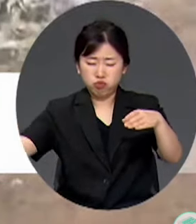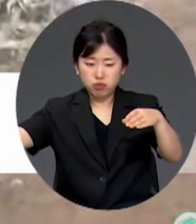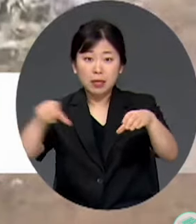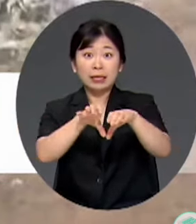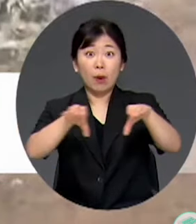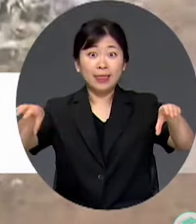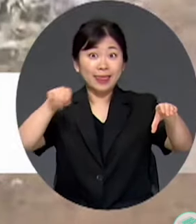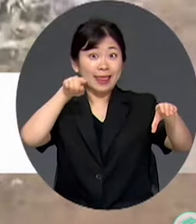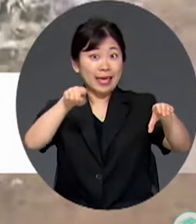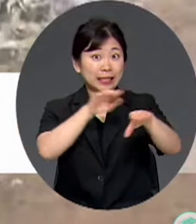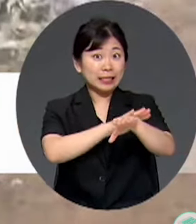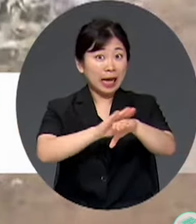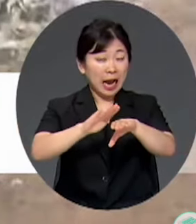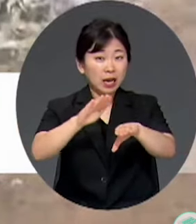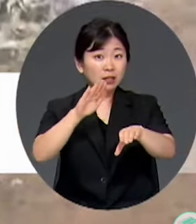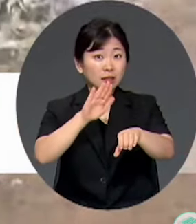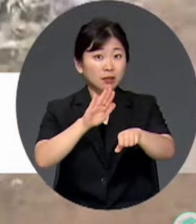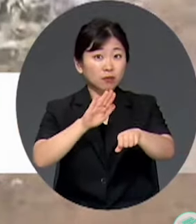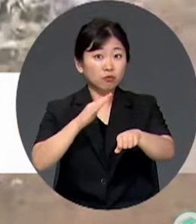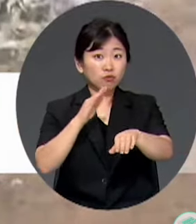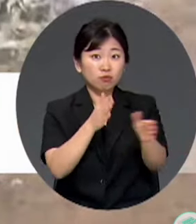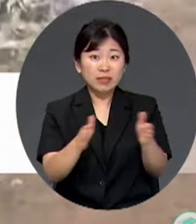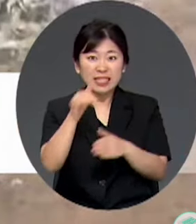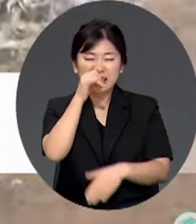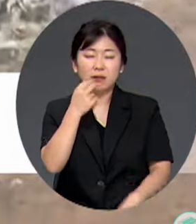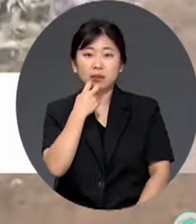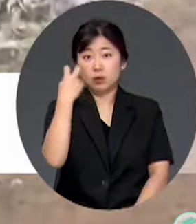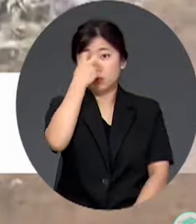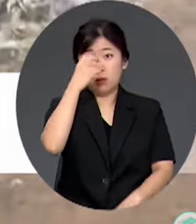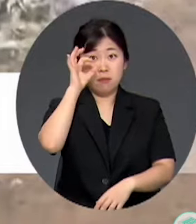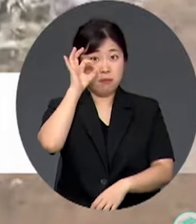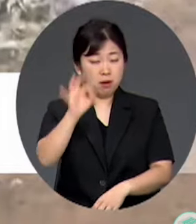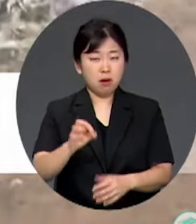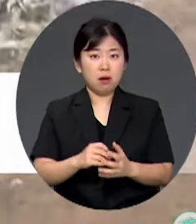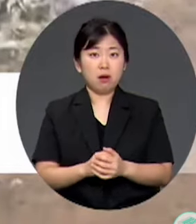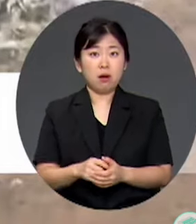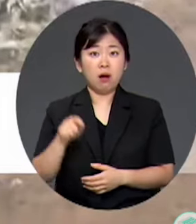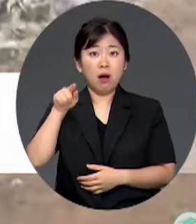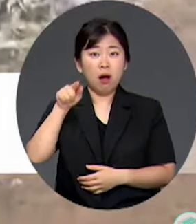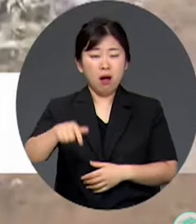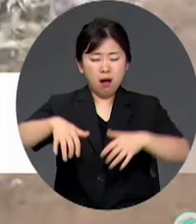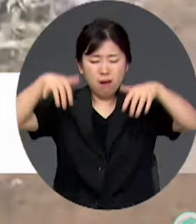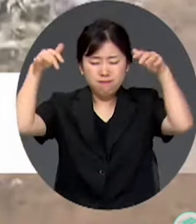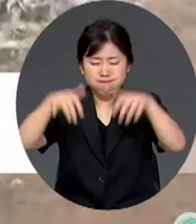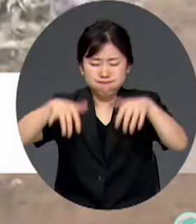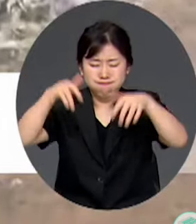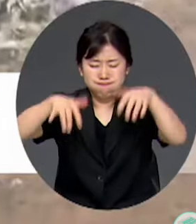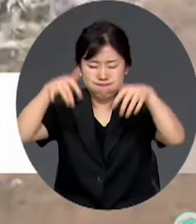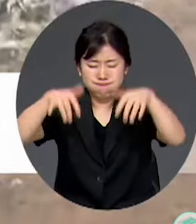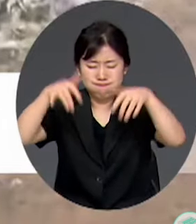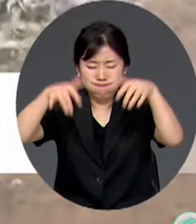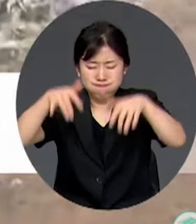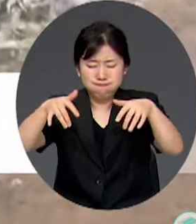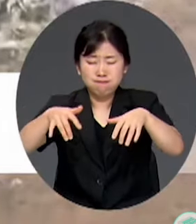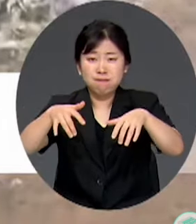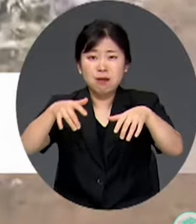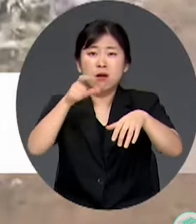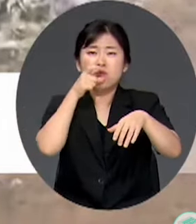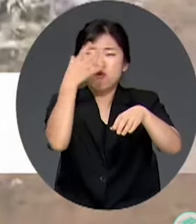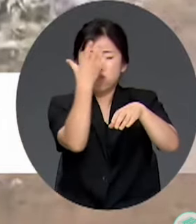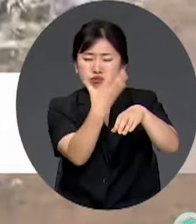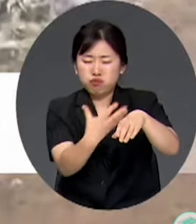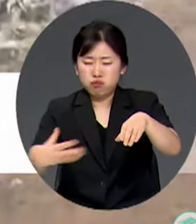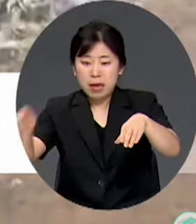점검해 보겠습니다 먼저 포구 때마다 하수관이 터지거나 도로에 싱크홀이 생기는 경우가 많죠